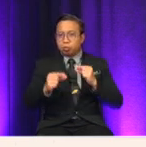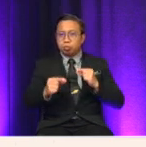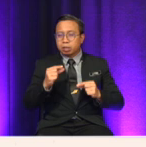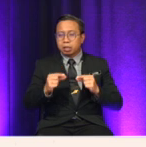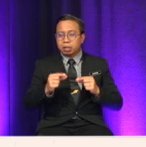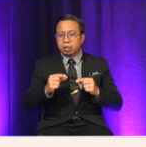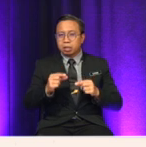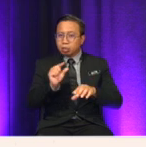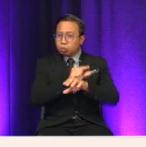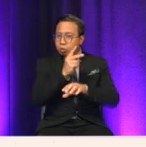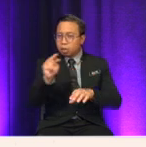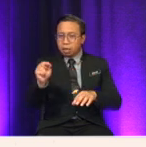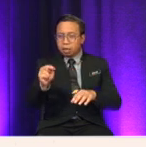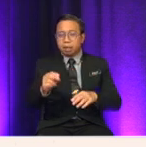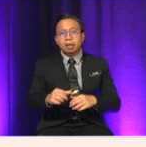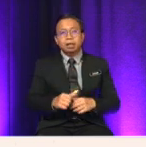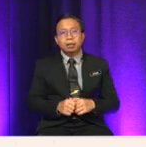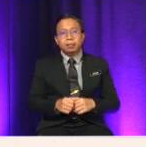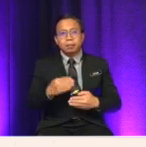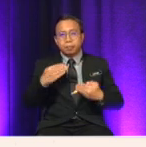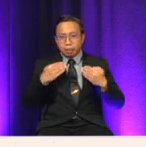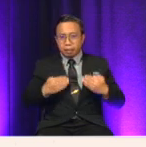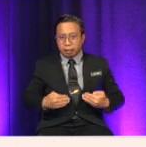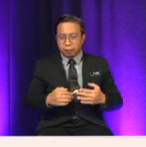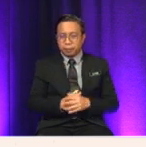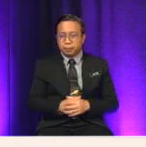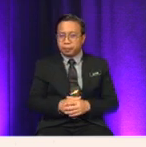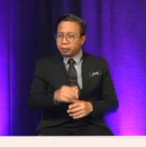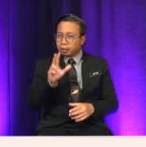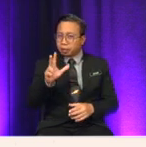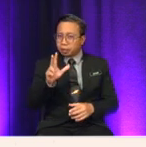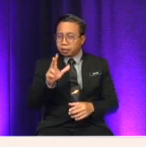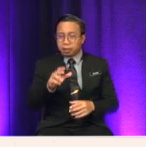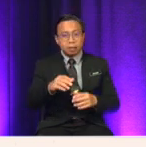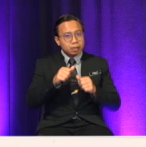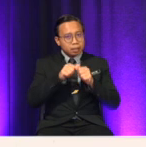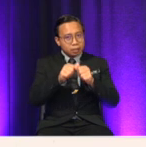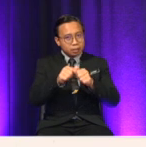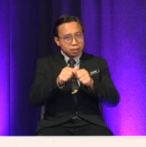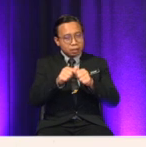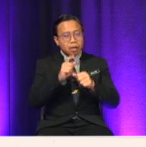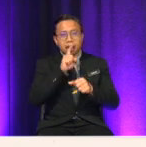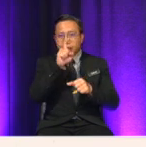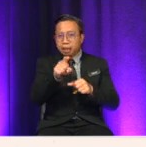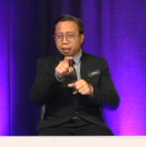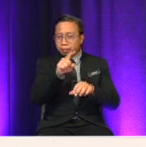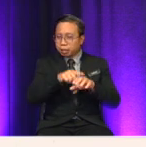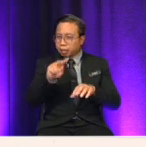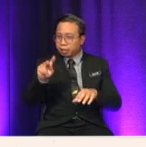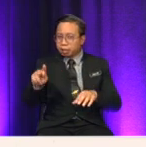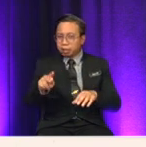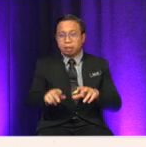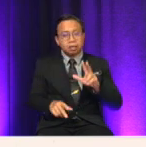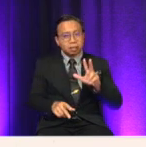badan mereka. Yang ketiga, memupuk amalan kerjasama dan mendengar arahan kepada kanak-kanak ketika menggunakan